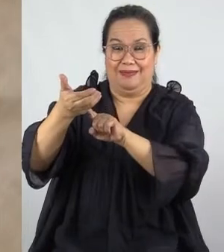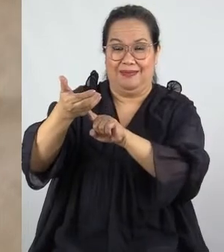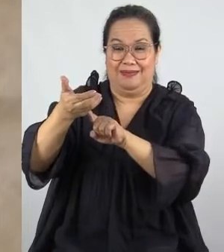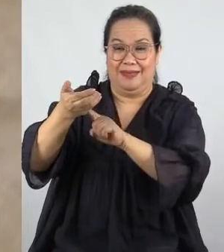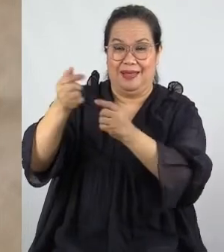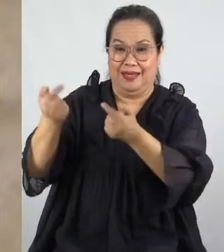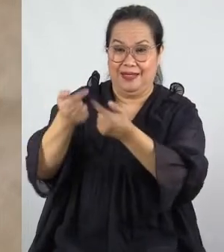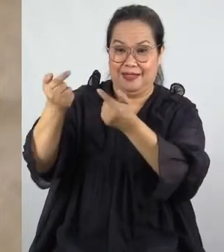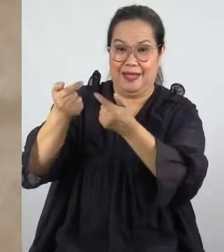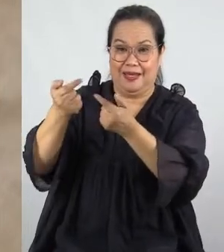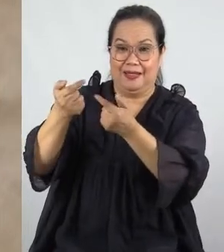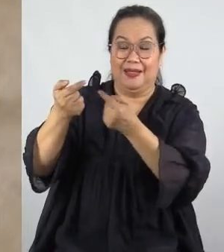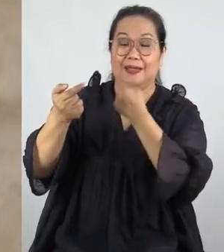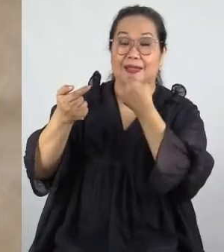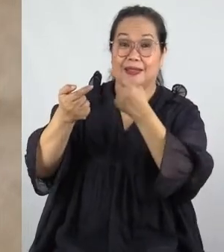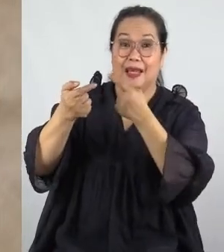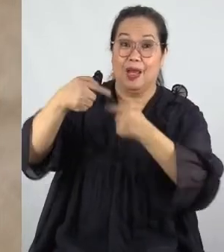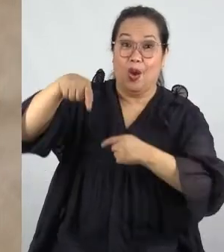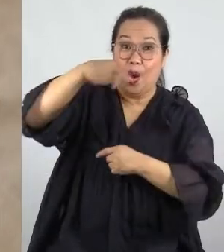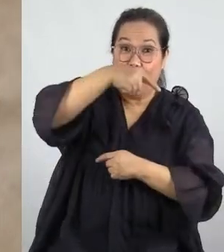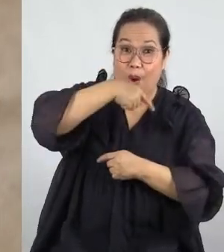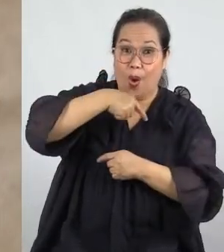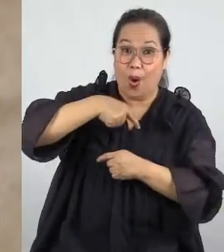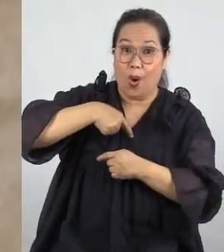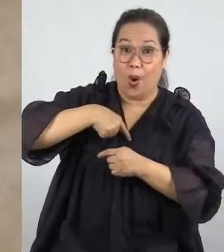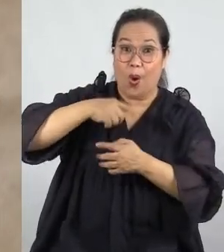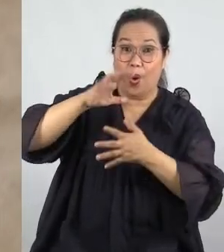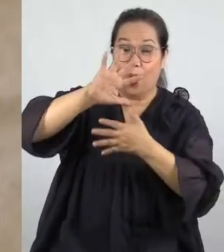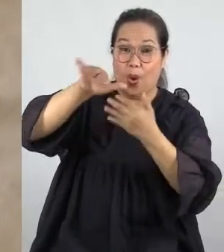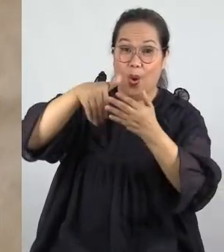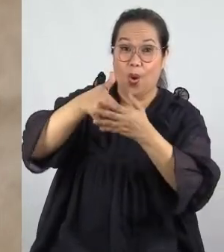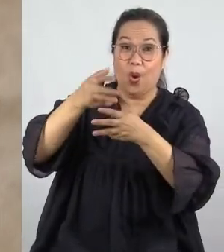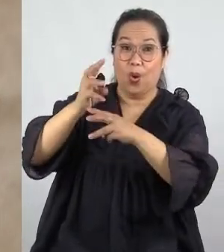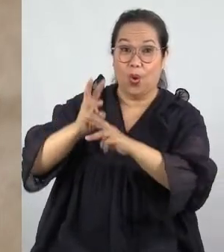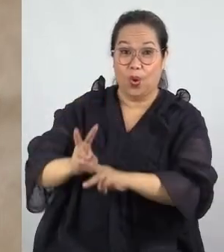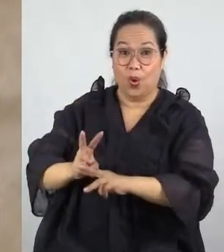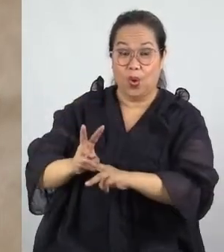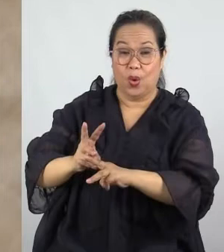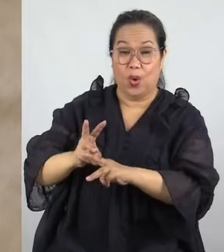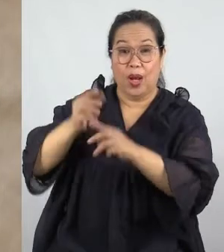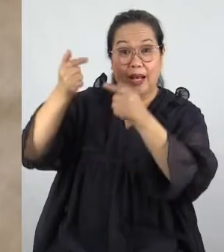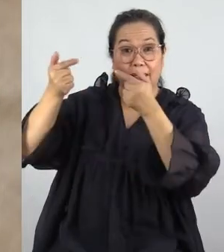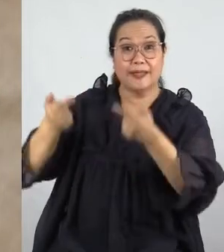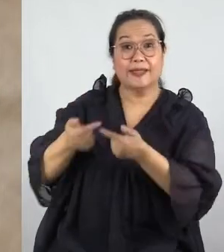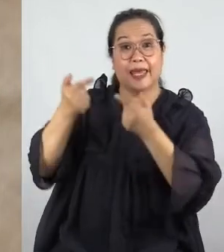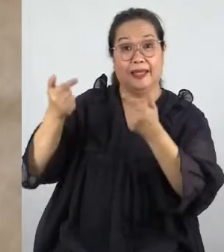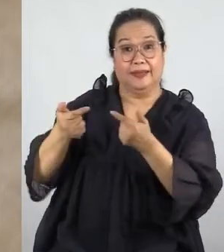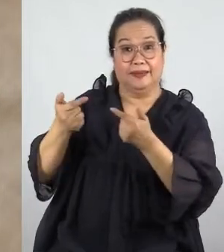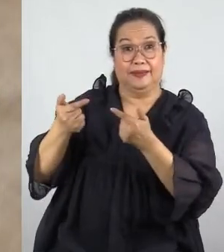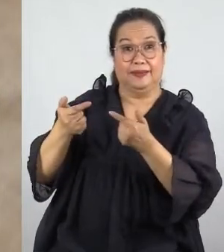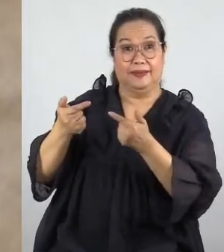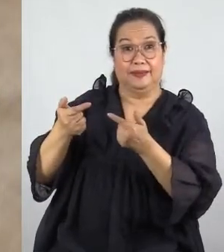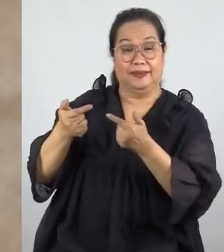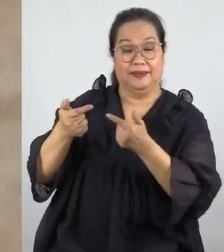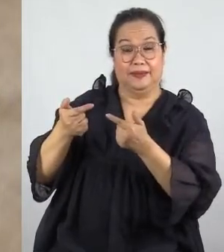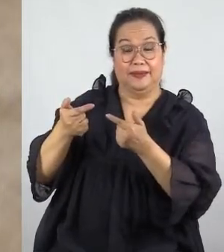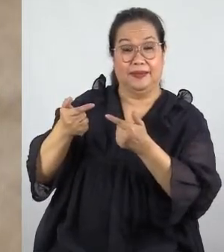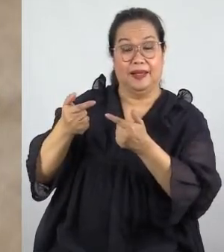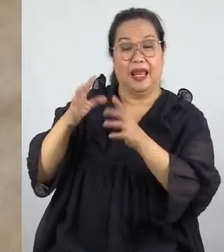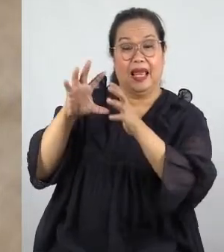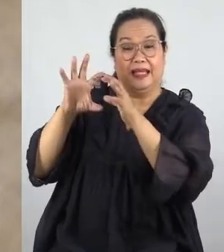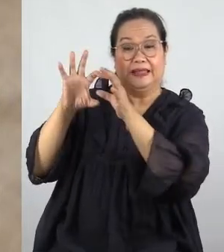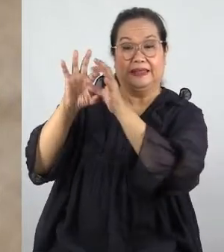niya, "Let us also lay aside every weight and sin." Hiwalay po niyang binanggit. "Which